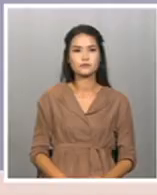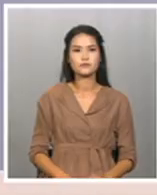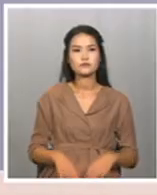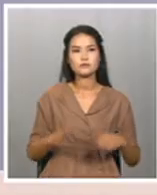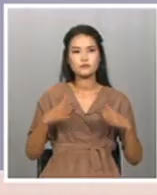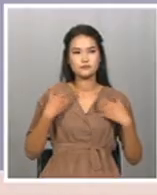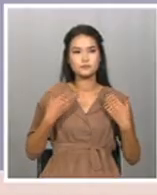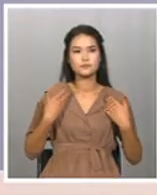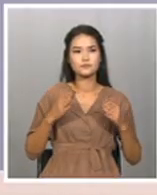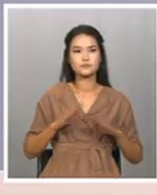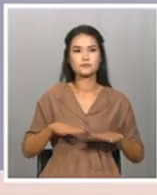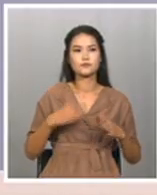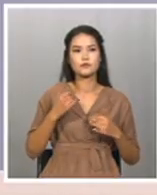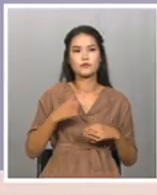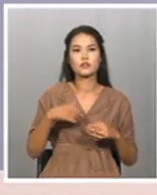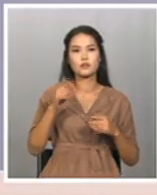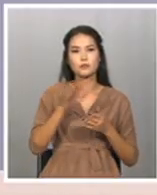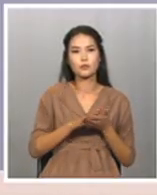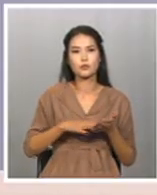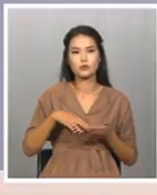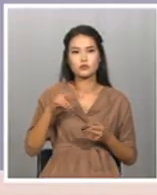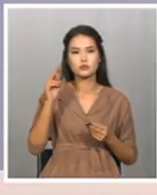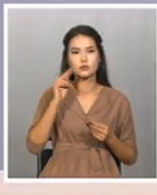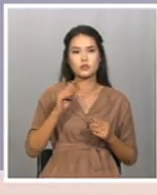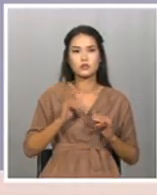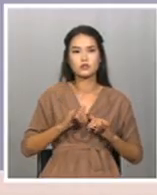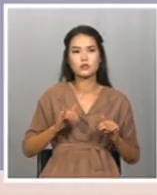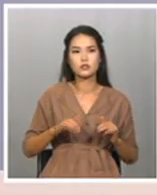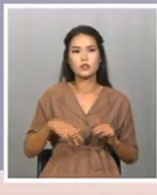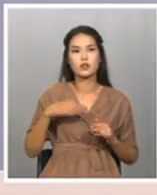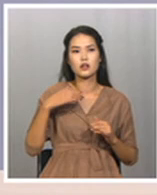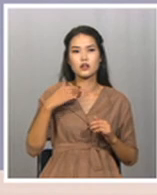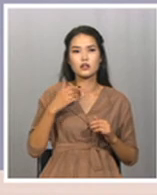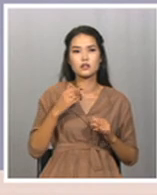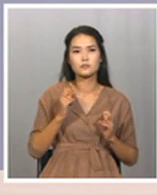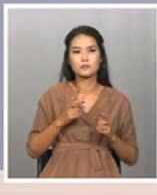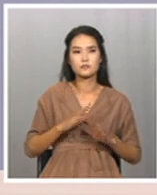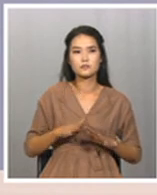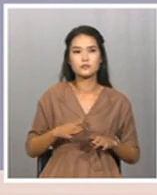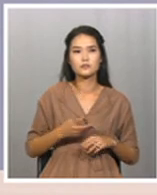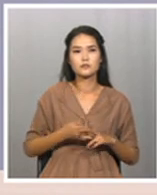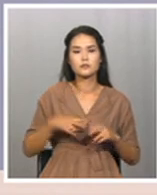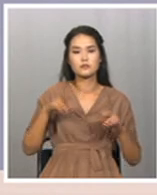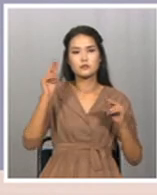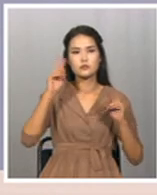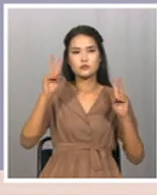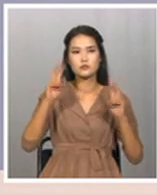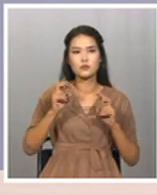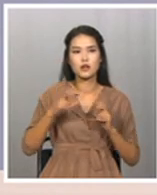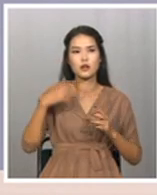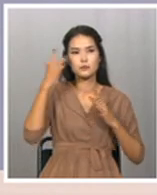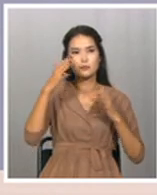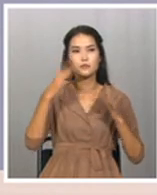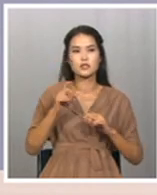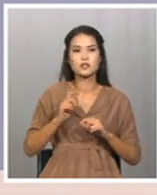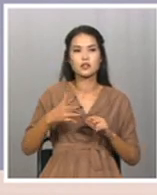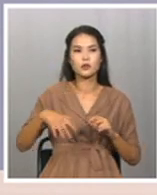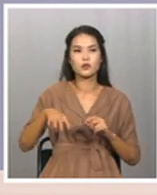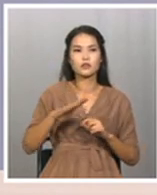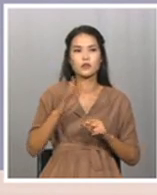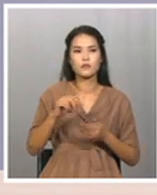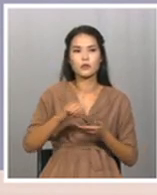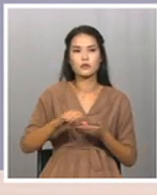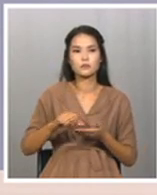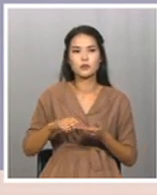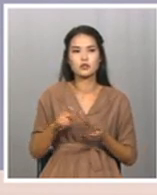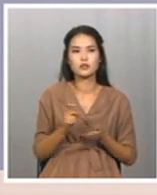Здравствуйте, ребята! Мы с вами продолжаем развивать тему «Мир и безопасность». Тема нашего урока – «Мысль народная» в романе